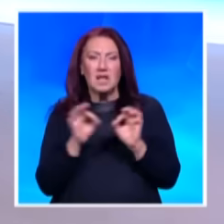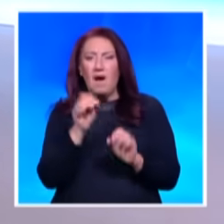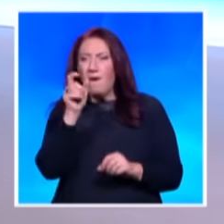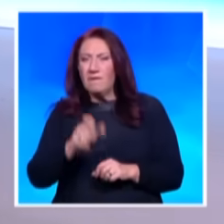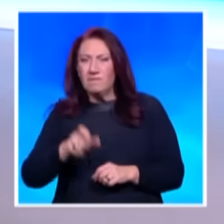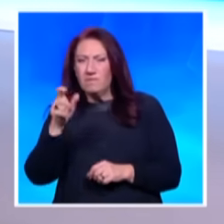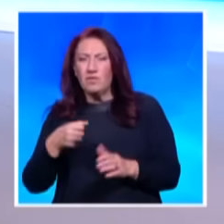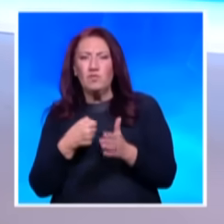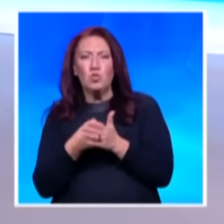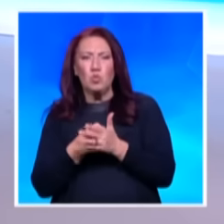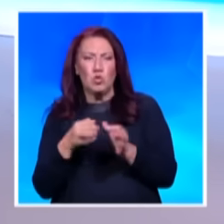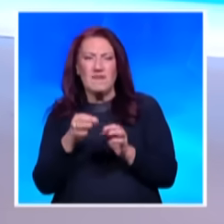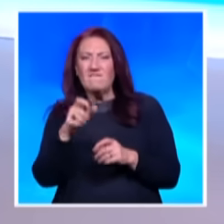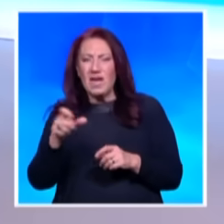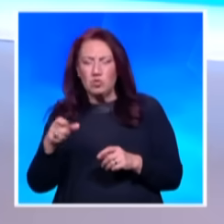Българския футболен съюз. Христи, към теб.